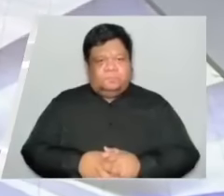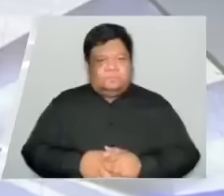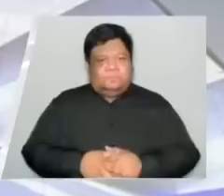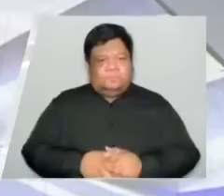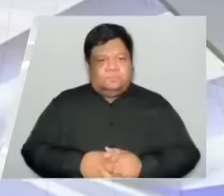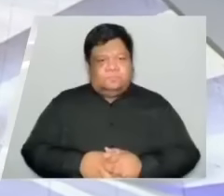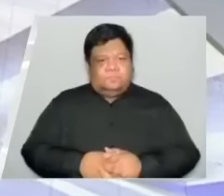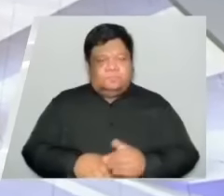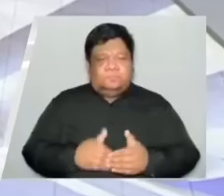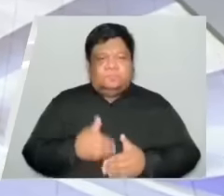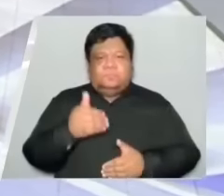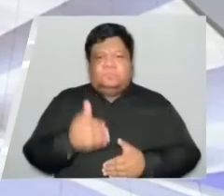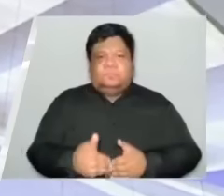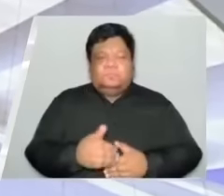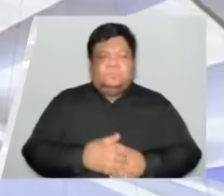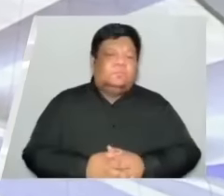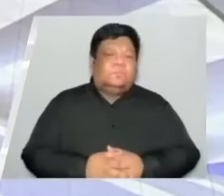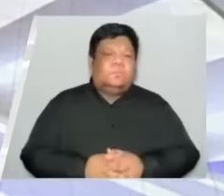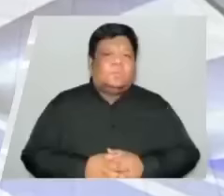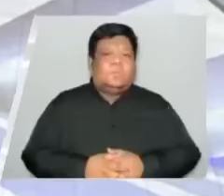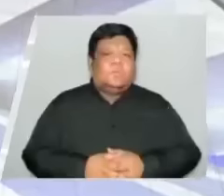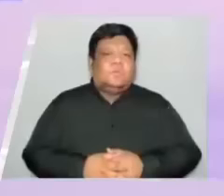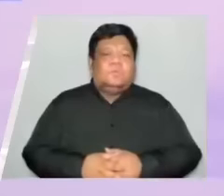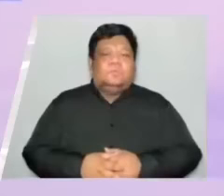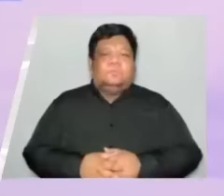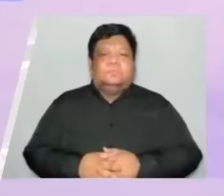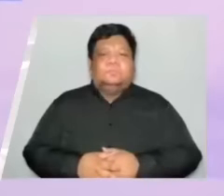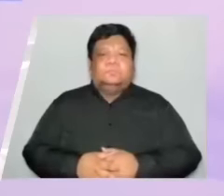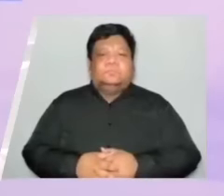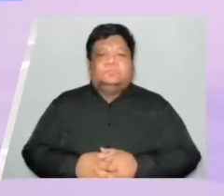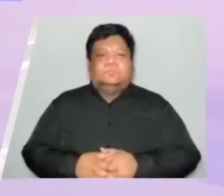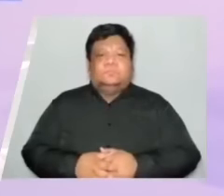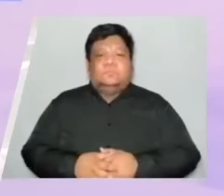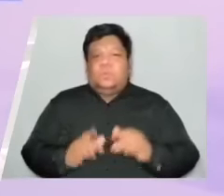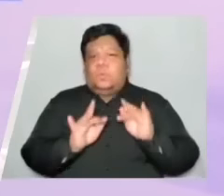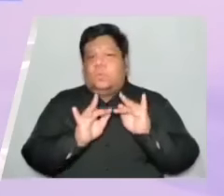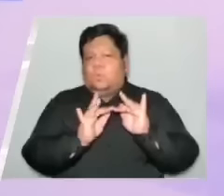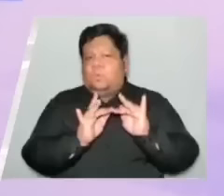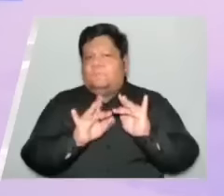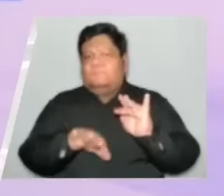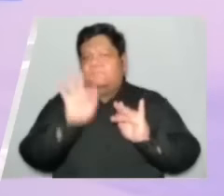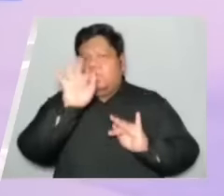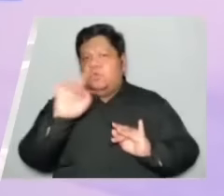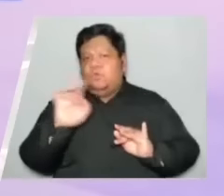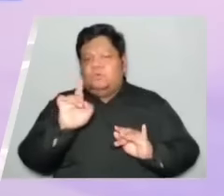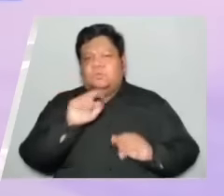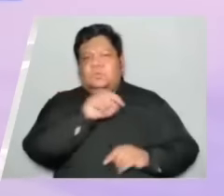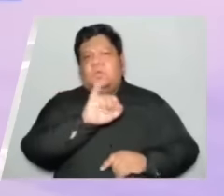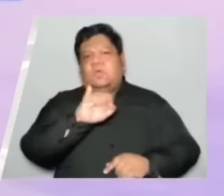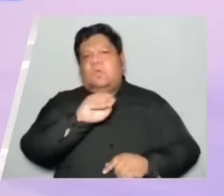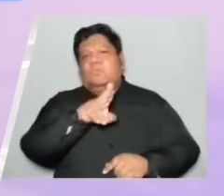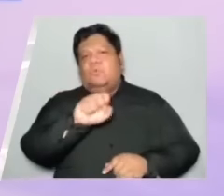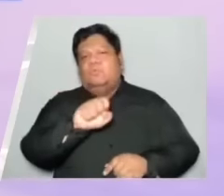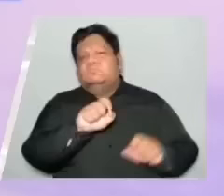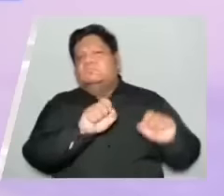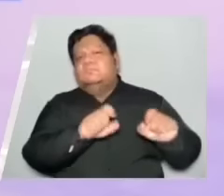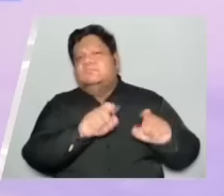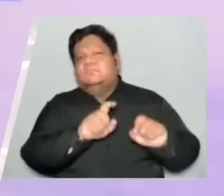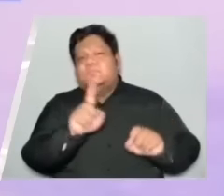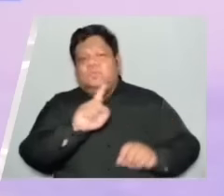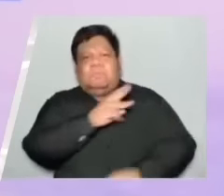Bistado ang online na bentahan ng marijuana vape sa Imus, Cavite. At sa Misamis Oriental, 7 ang arestado sa operasyon laban sa